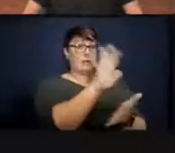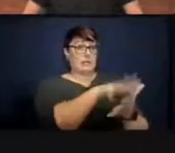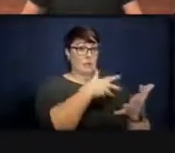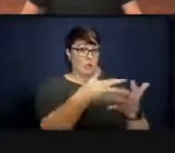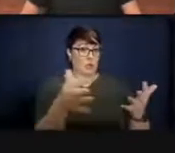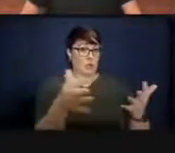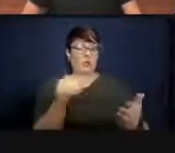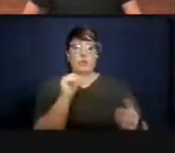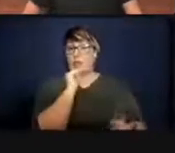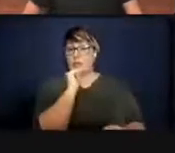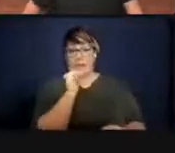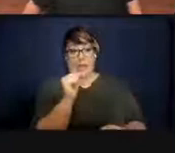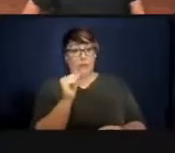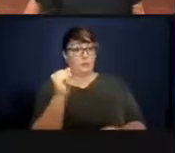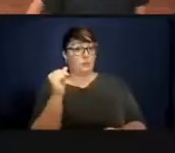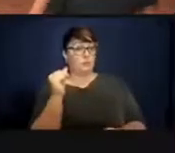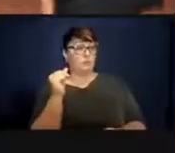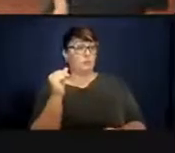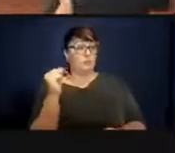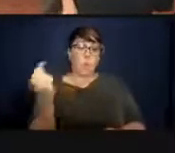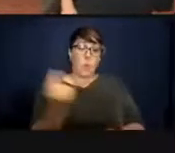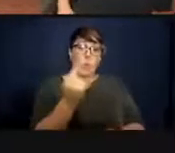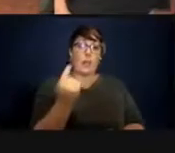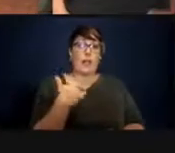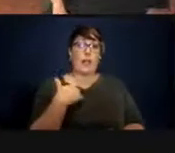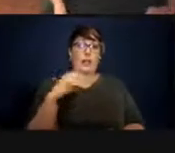tuna ufadhili ambao